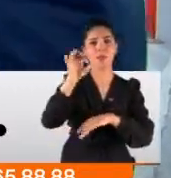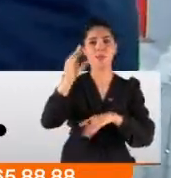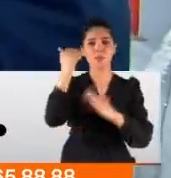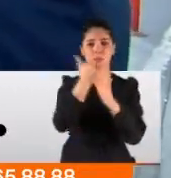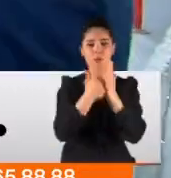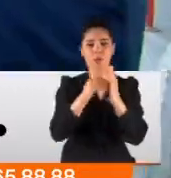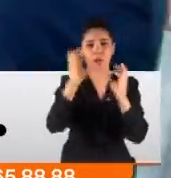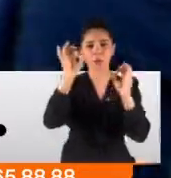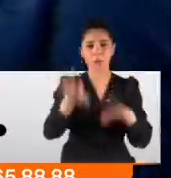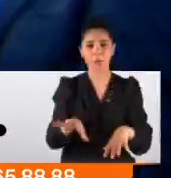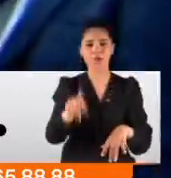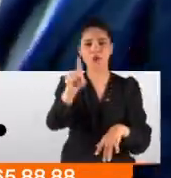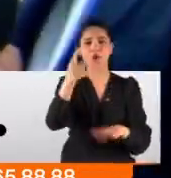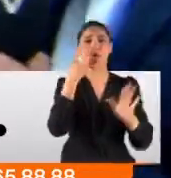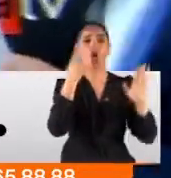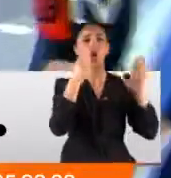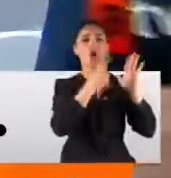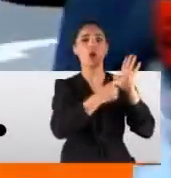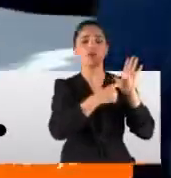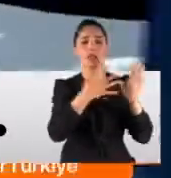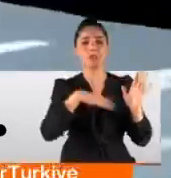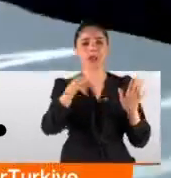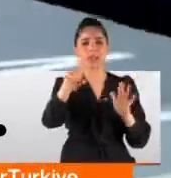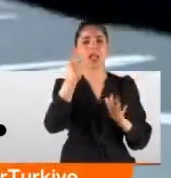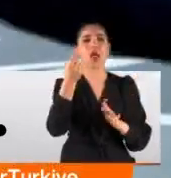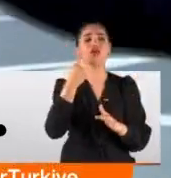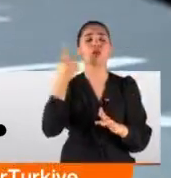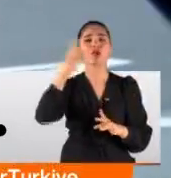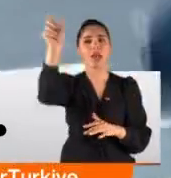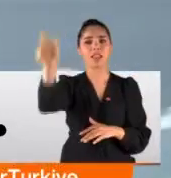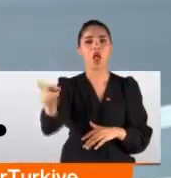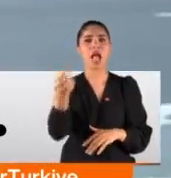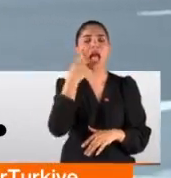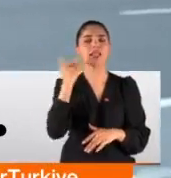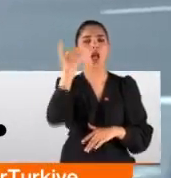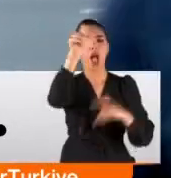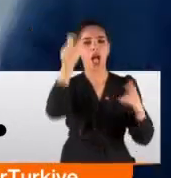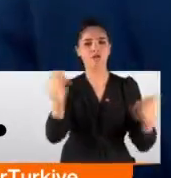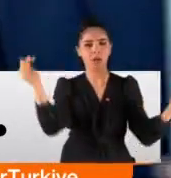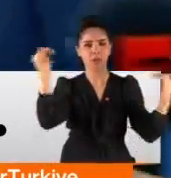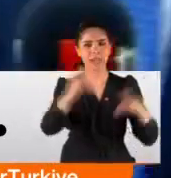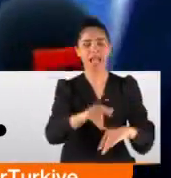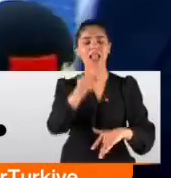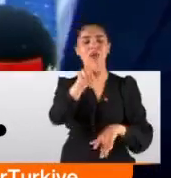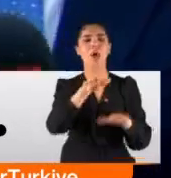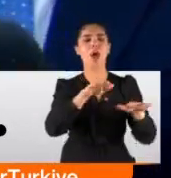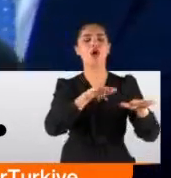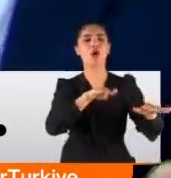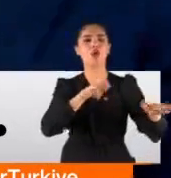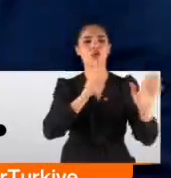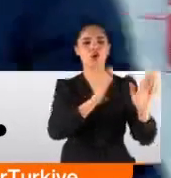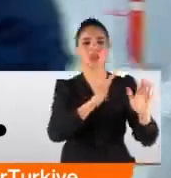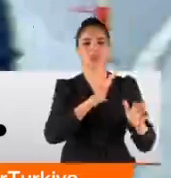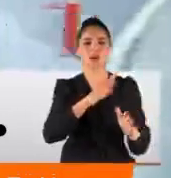onu da göstermek istedik. Cumhurbaşkanımız Atatürk Havalimanı'na indi ve şu anda konvoyu hareket ediyor. 15 Temmuz hain